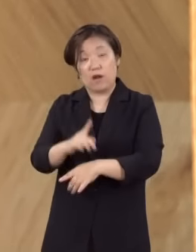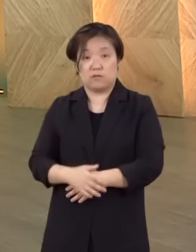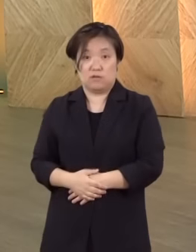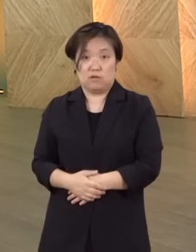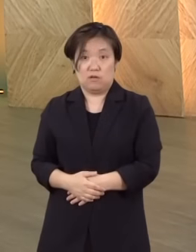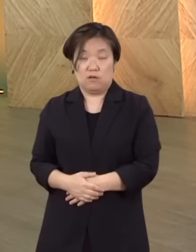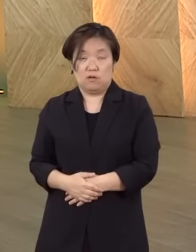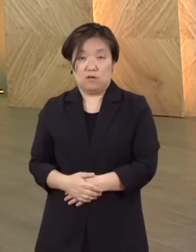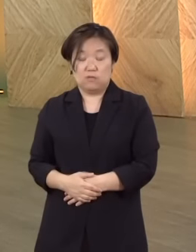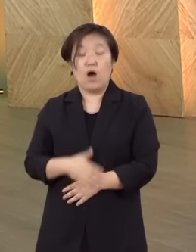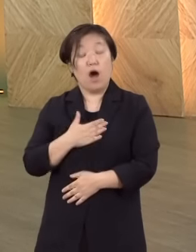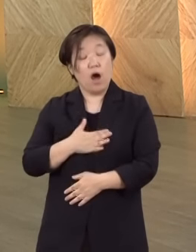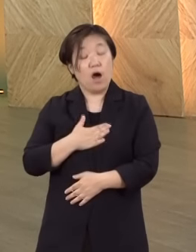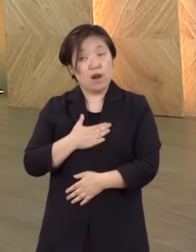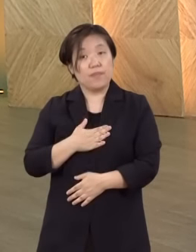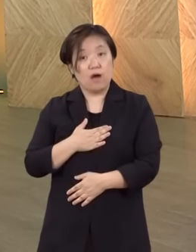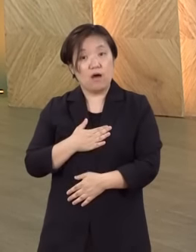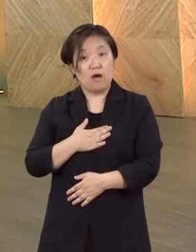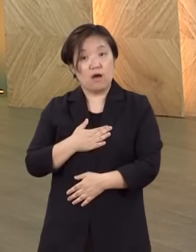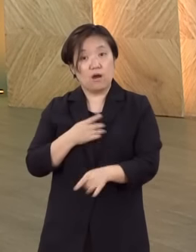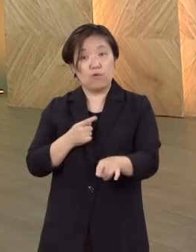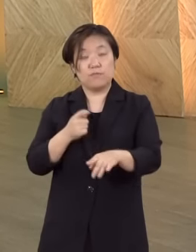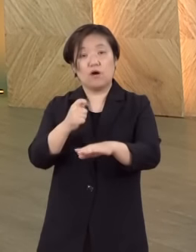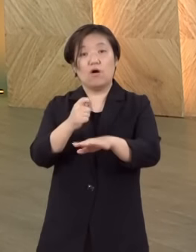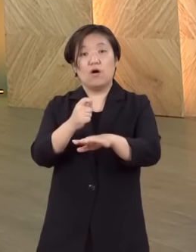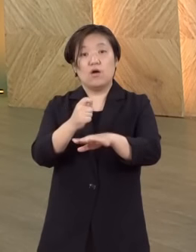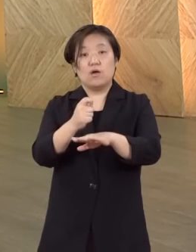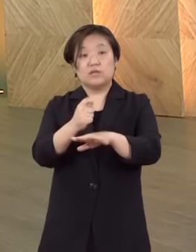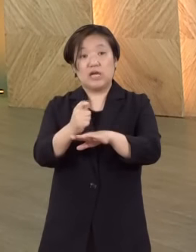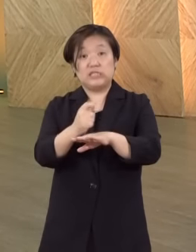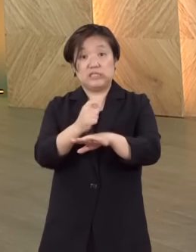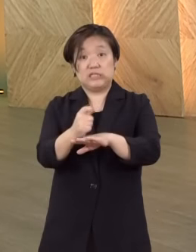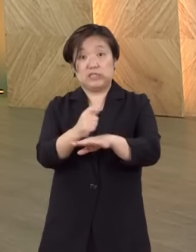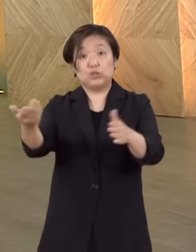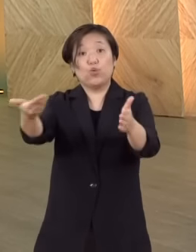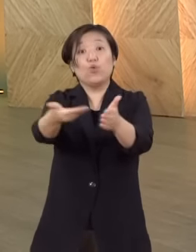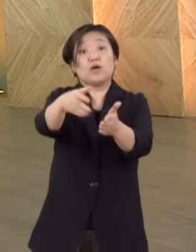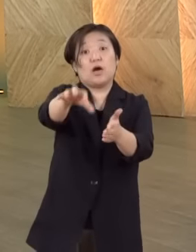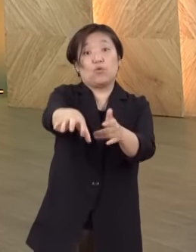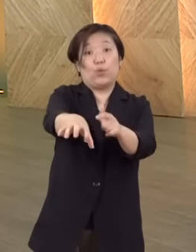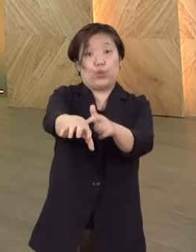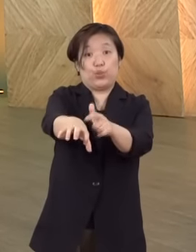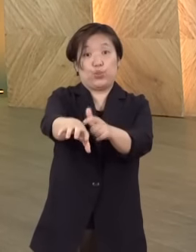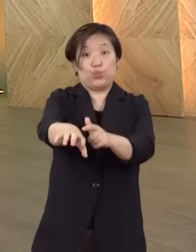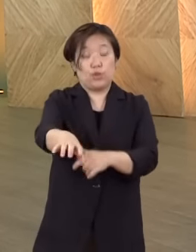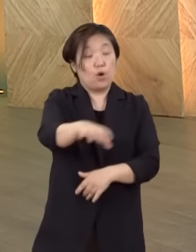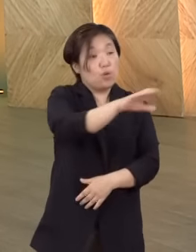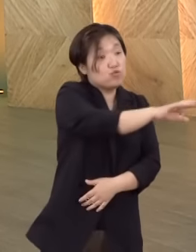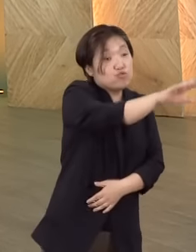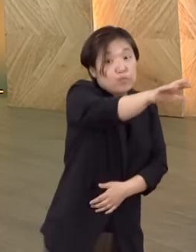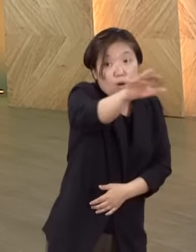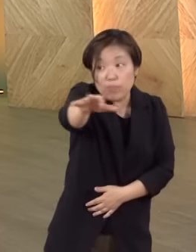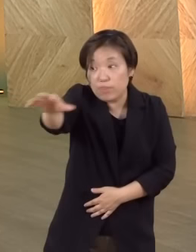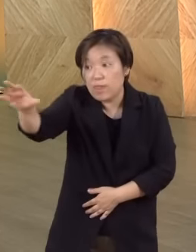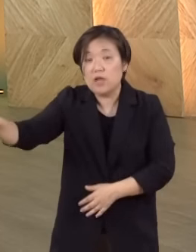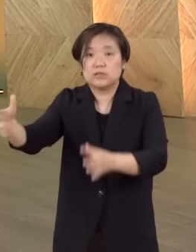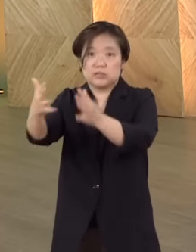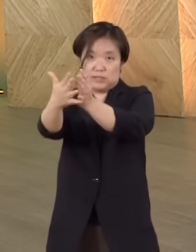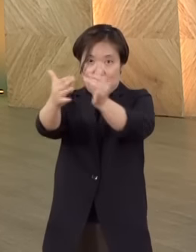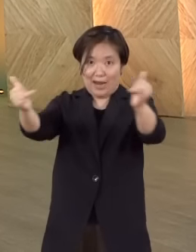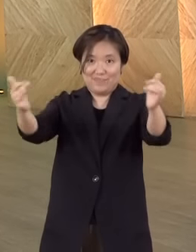알겠다고 하면서 택시가 도착한 그곳에 주변 주민분들이